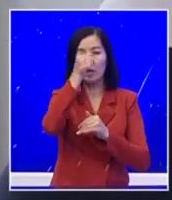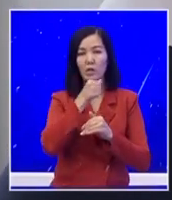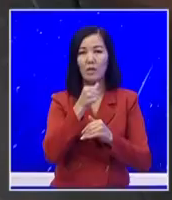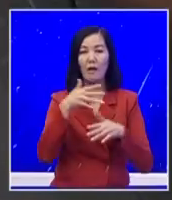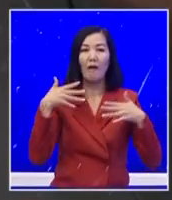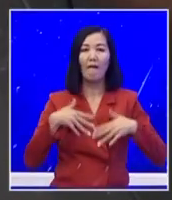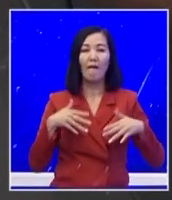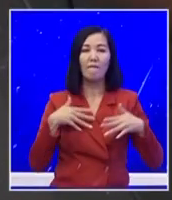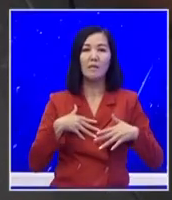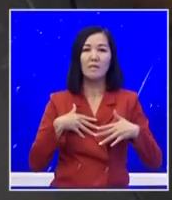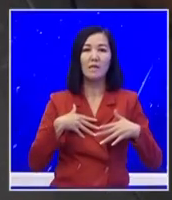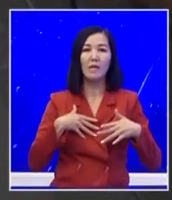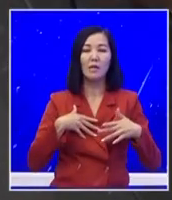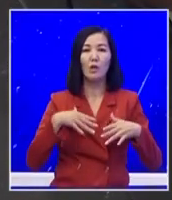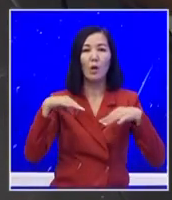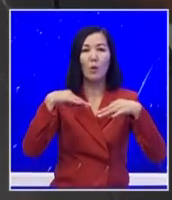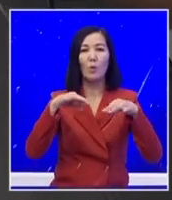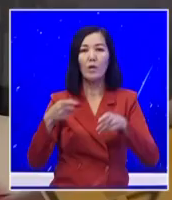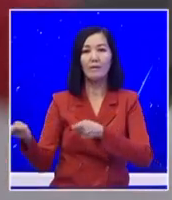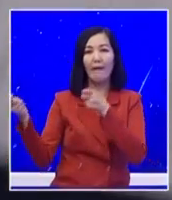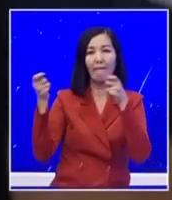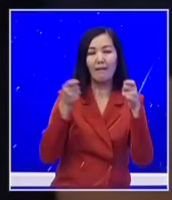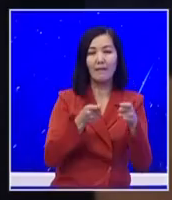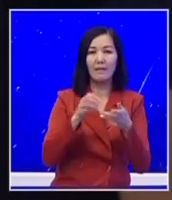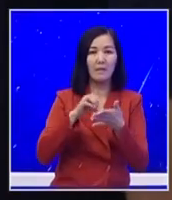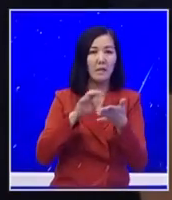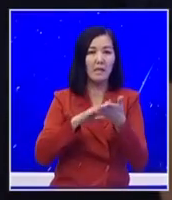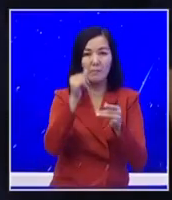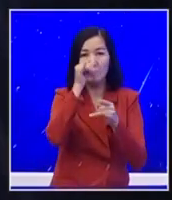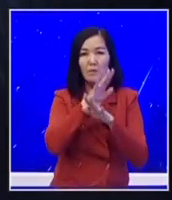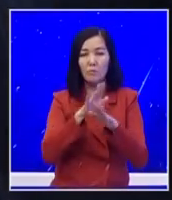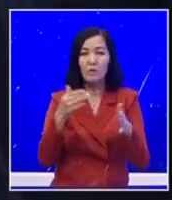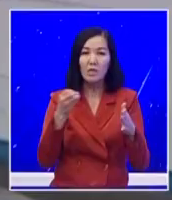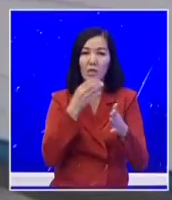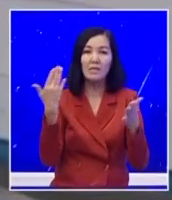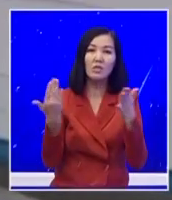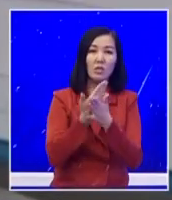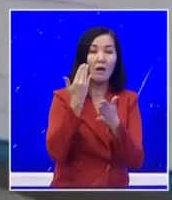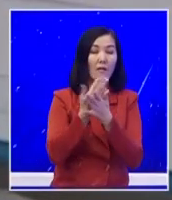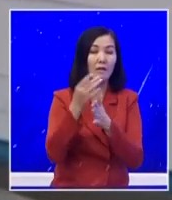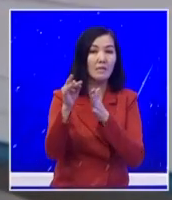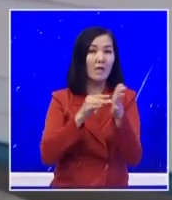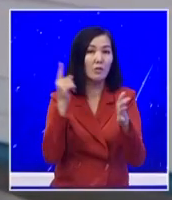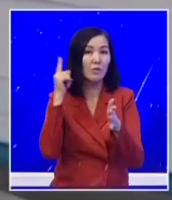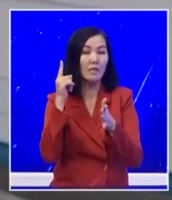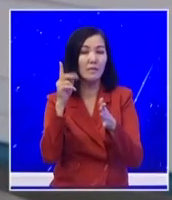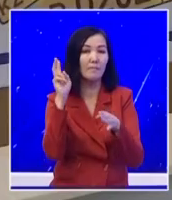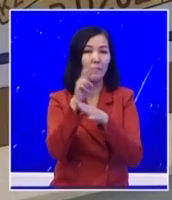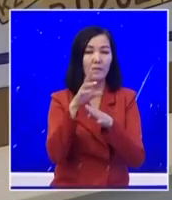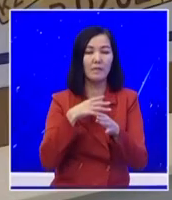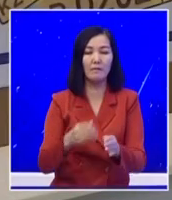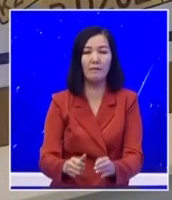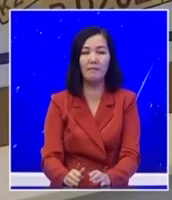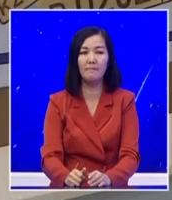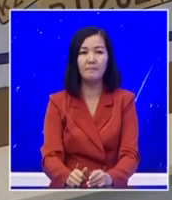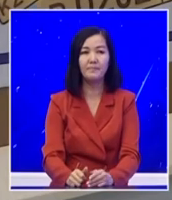Кавказды көлікті елге әкеліпті. Қалай рәсімдерін білмей жүрген еді. Жақсы жаңалықты естісімен жауапты мекемеге бірден келіпті.